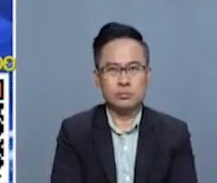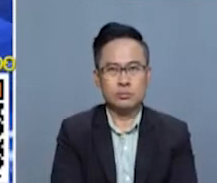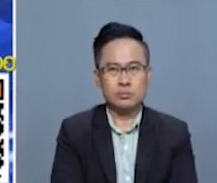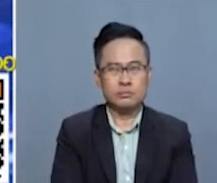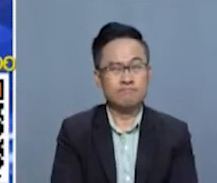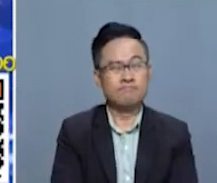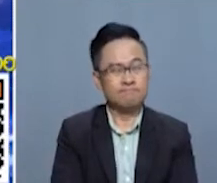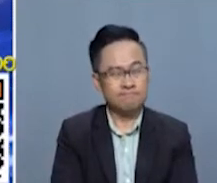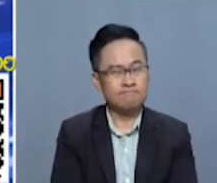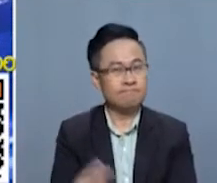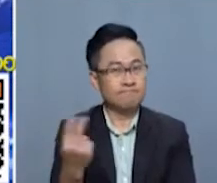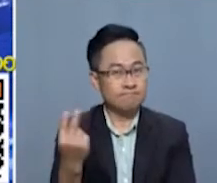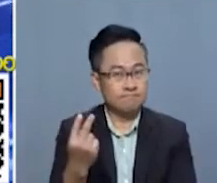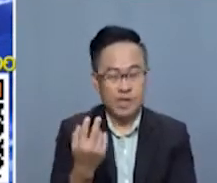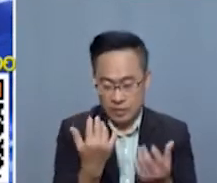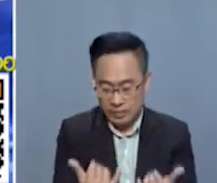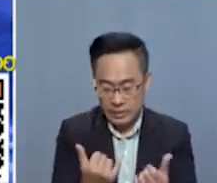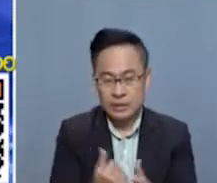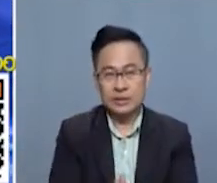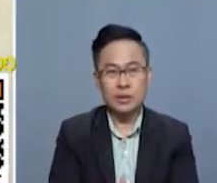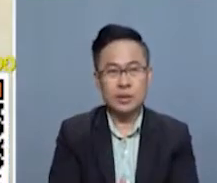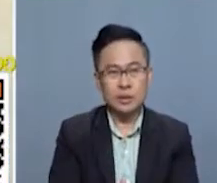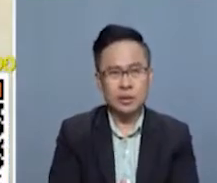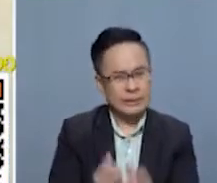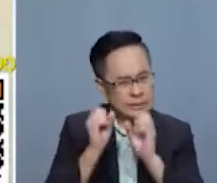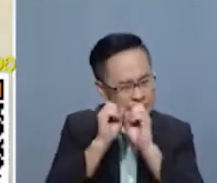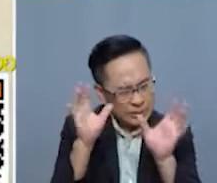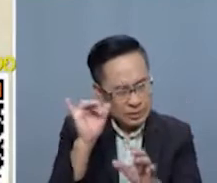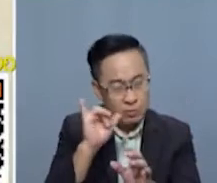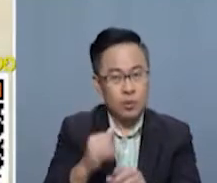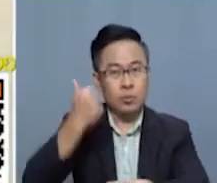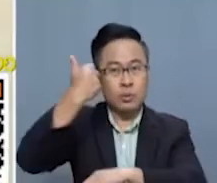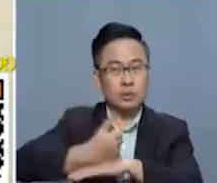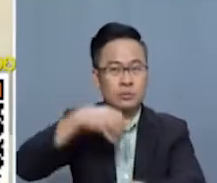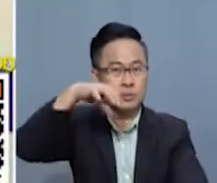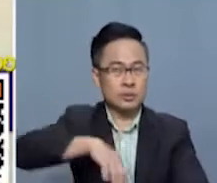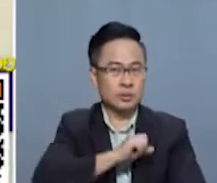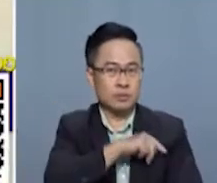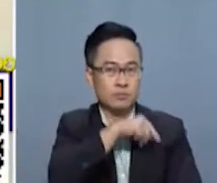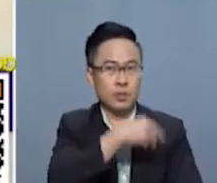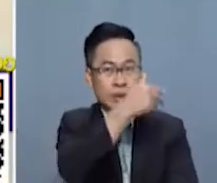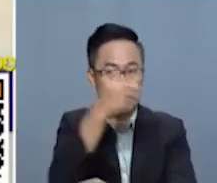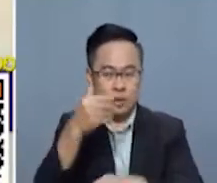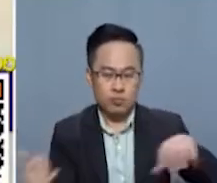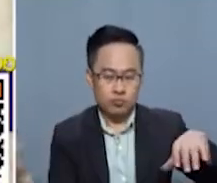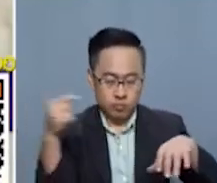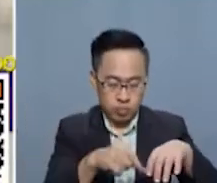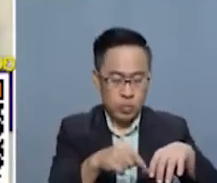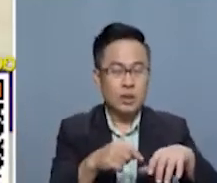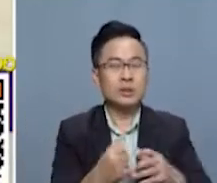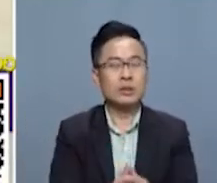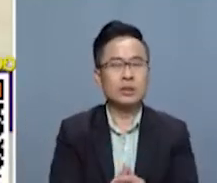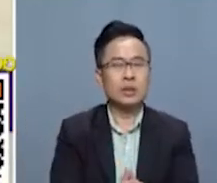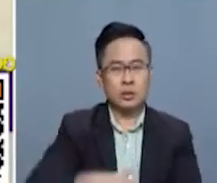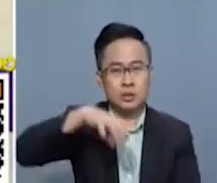ค่ะคุณธีรวัตรคุณวรรณสิริคะขณะนี้นะคะยังไม่มีความชัดเจนค่ะว่าทางผู้อำนวยการสำนักงานพระพุทธศาสนาแห่งชาติจะเดินท